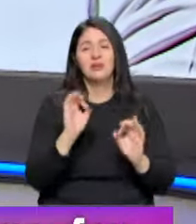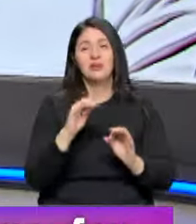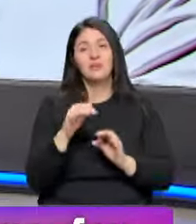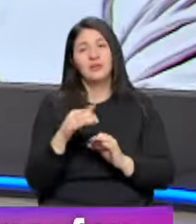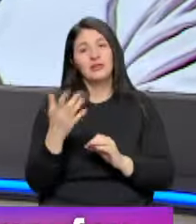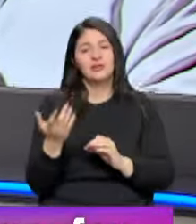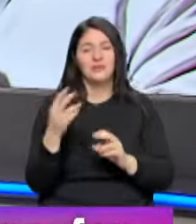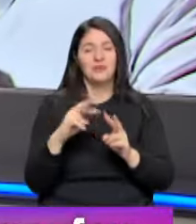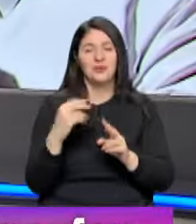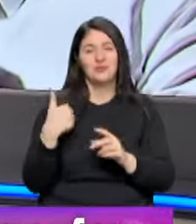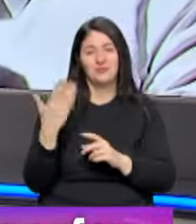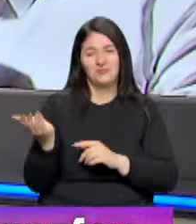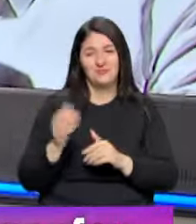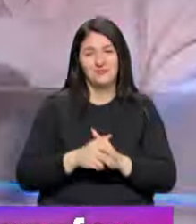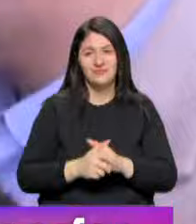Murat Kurum.